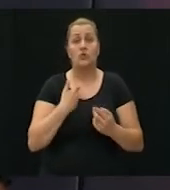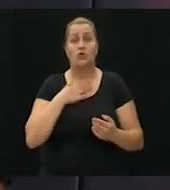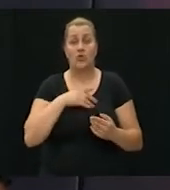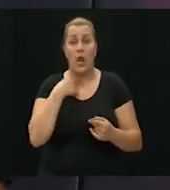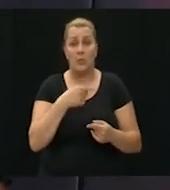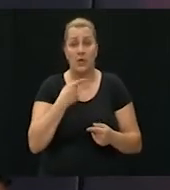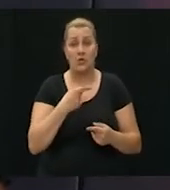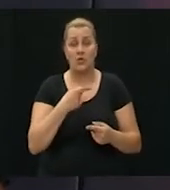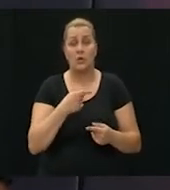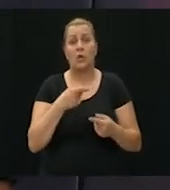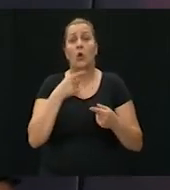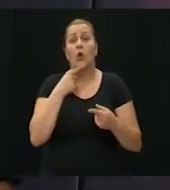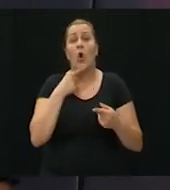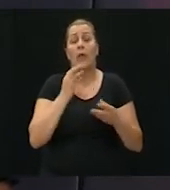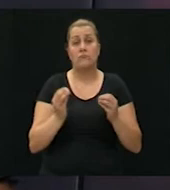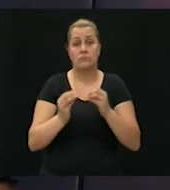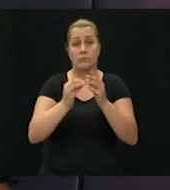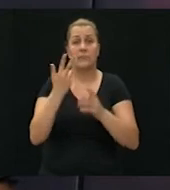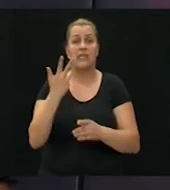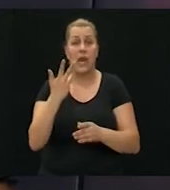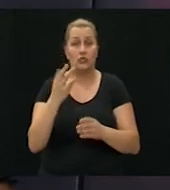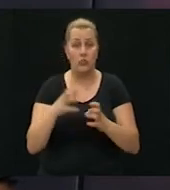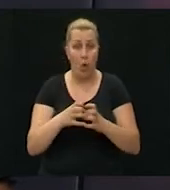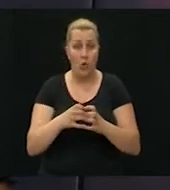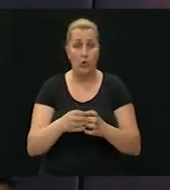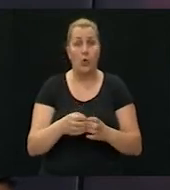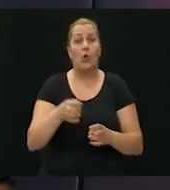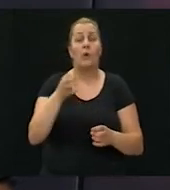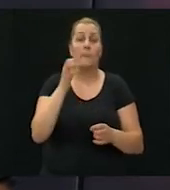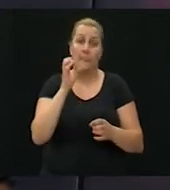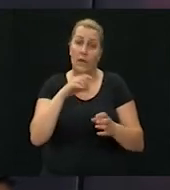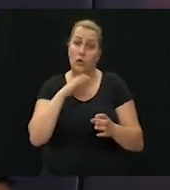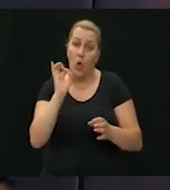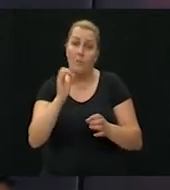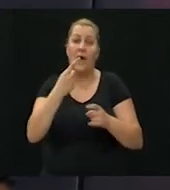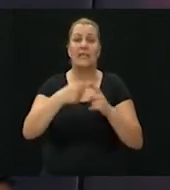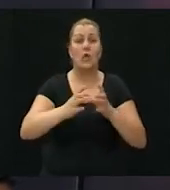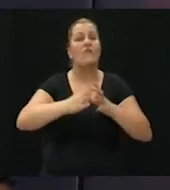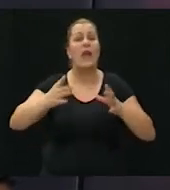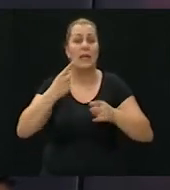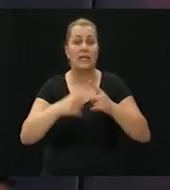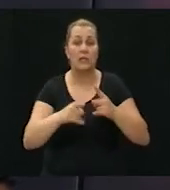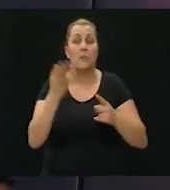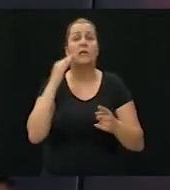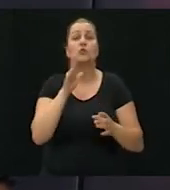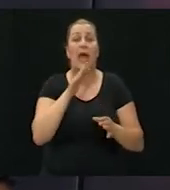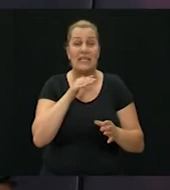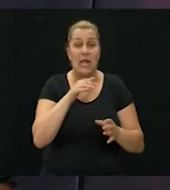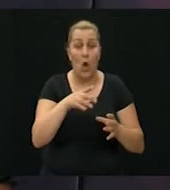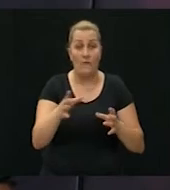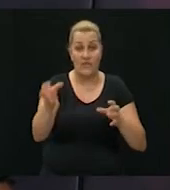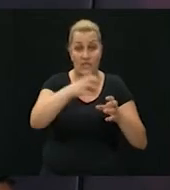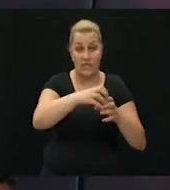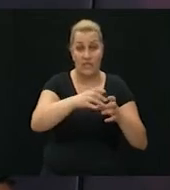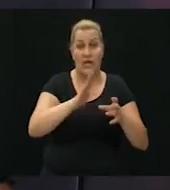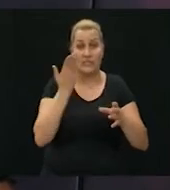je koje sačinjava treću bojnu. Znači, dobrim dijelom Hercegovci, dobrim velikim dijelom, iz